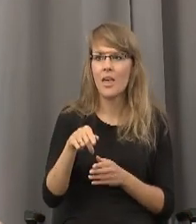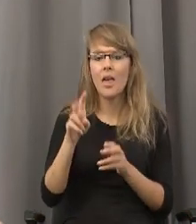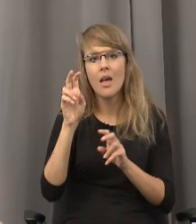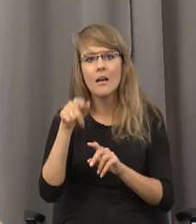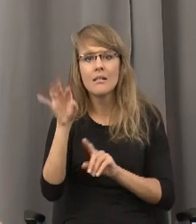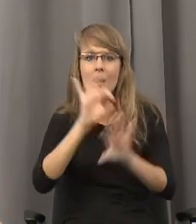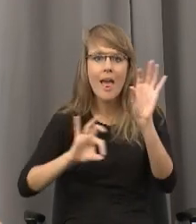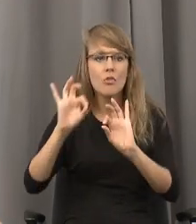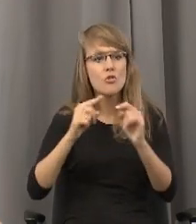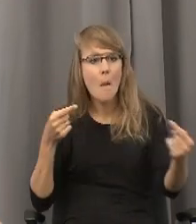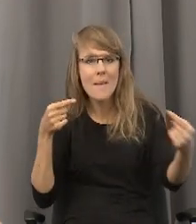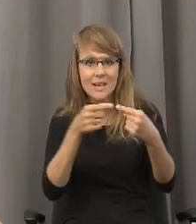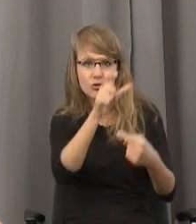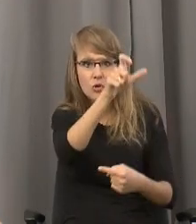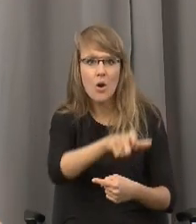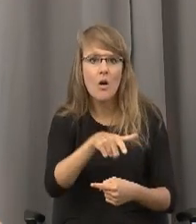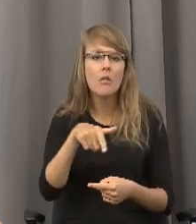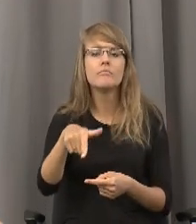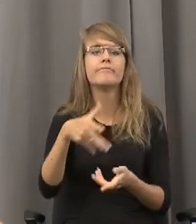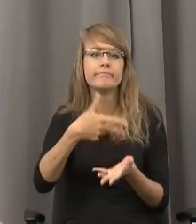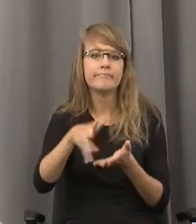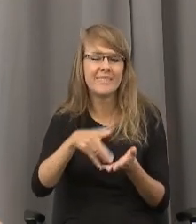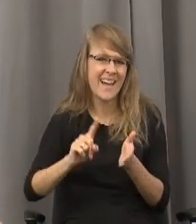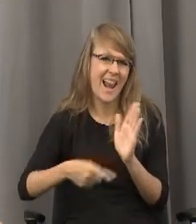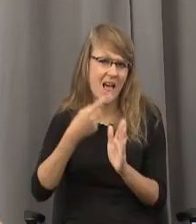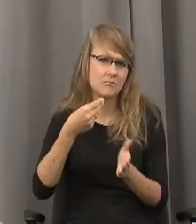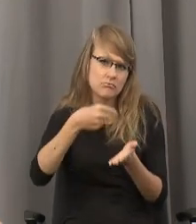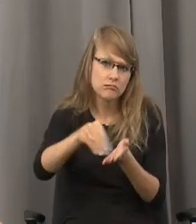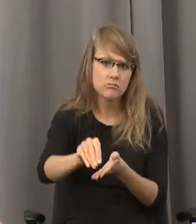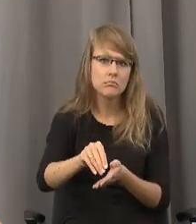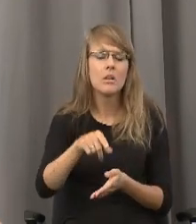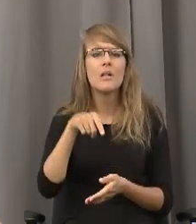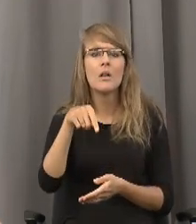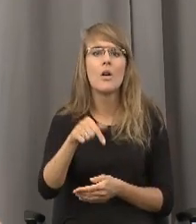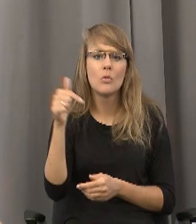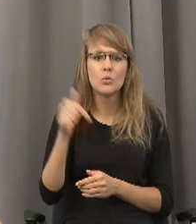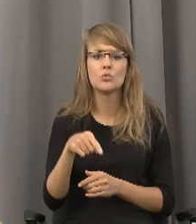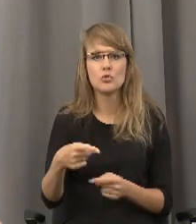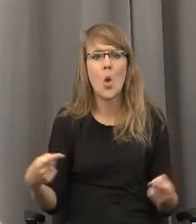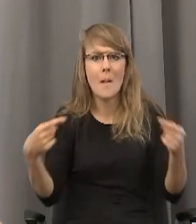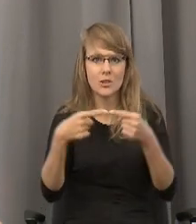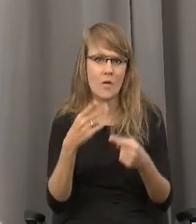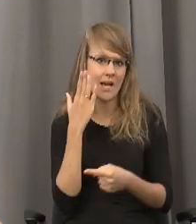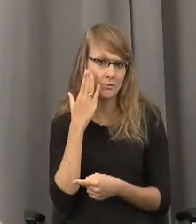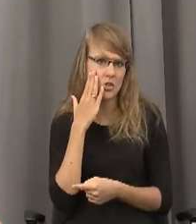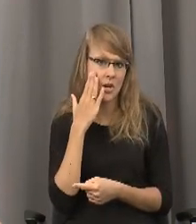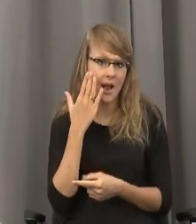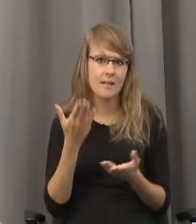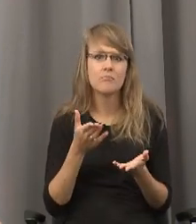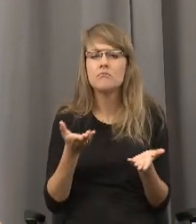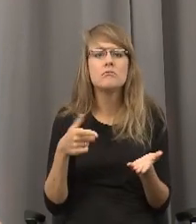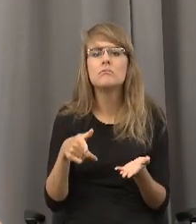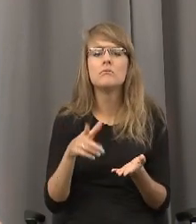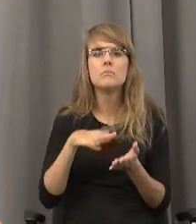uwzględniali? Uwzględnialiśmy przystosowanie lokalu do tego, aby chory mógł funkcjonować w domu. To było przystosowanie czy